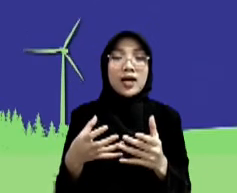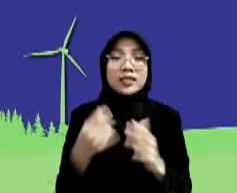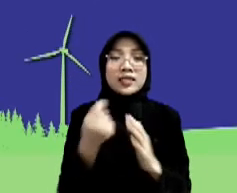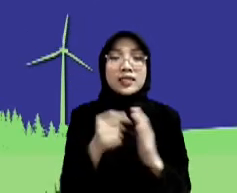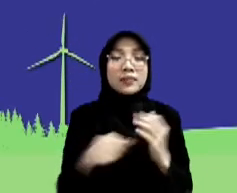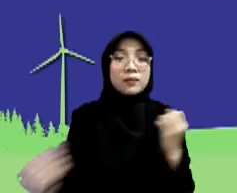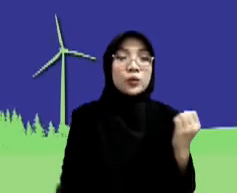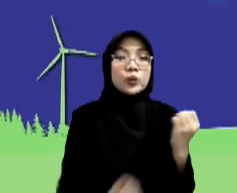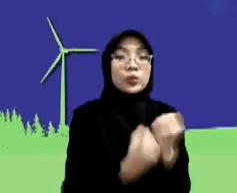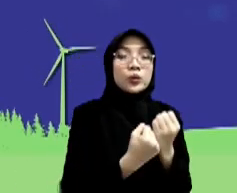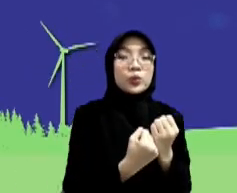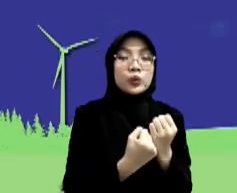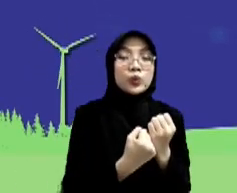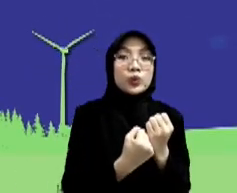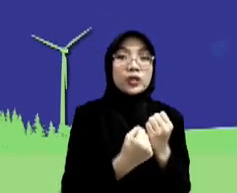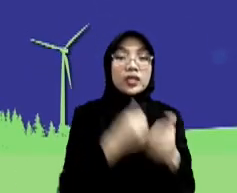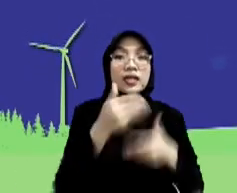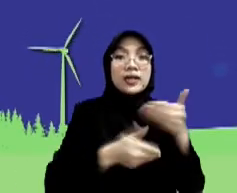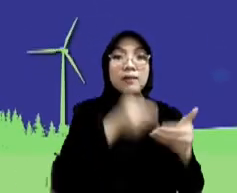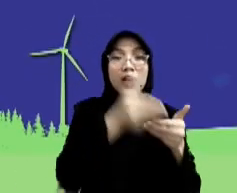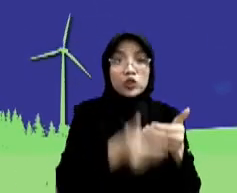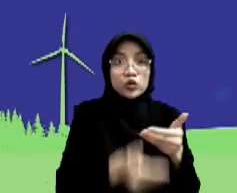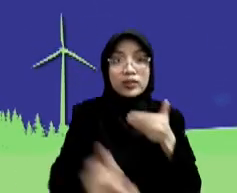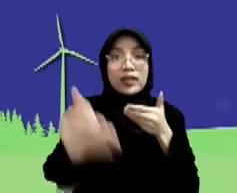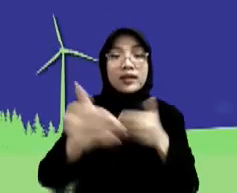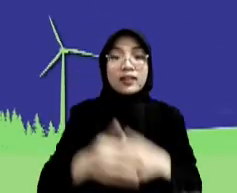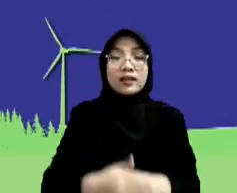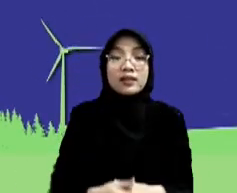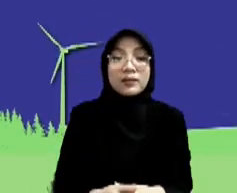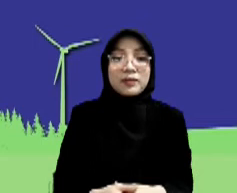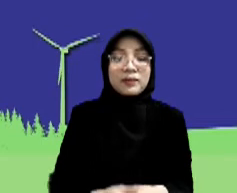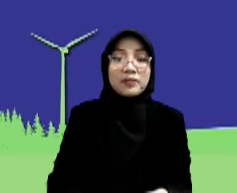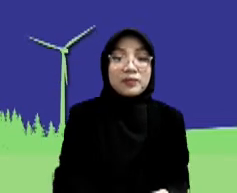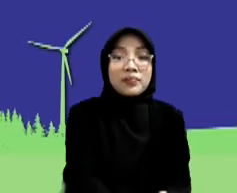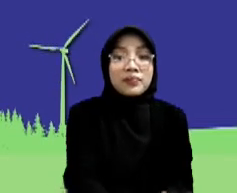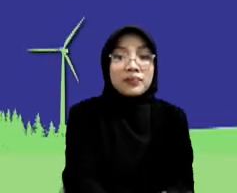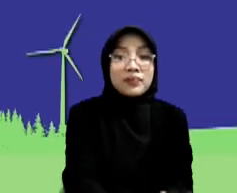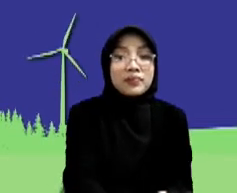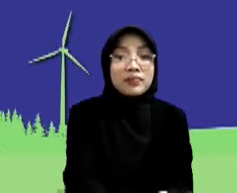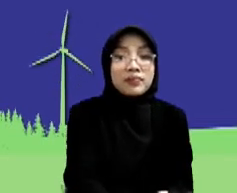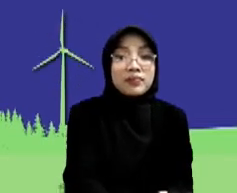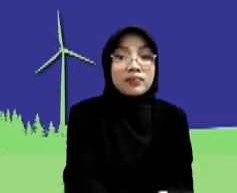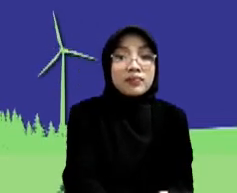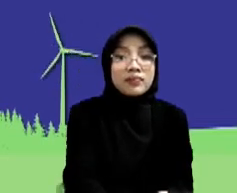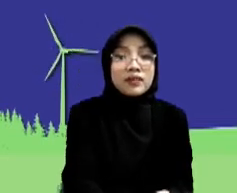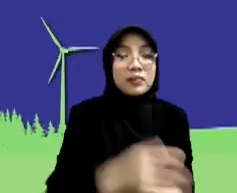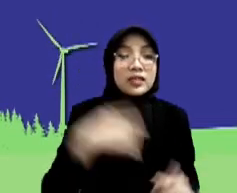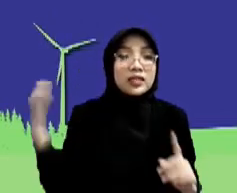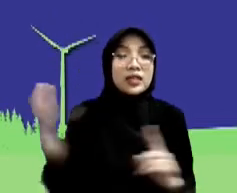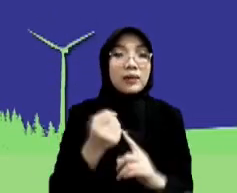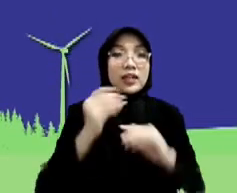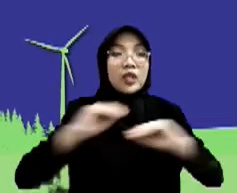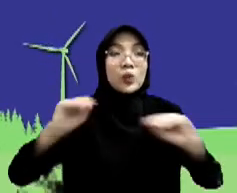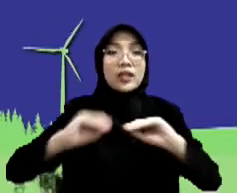mendukung berkelanjut eh keberlanjutan sustainability nah ini merupakan pasti merupakan capaian dari edukasi publik